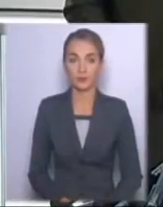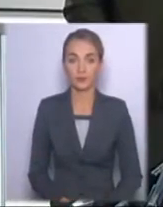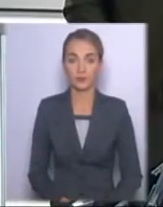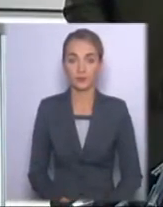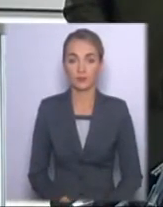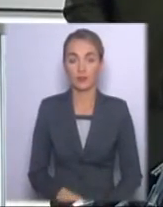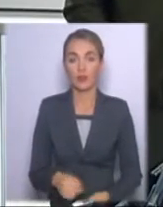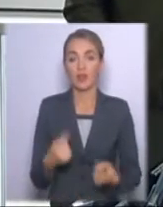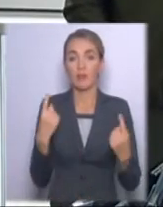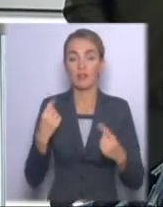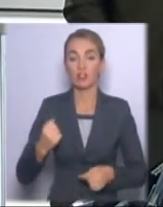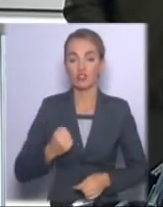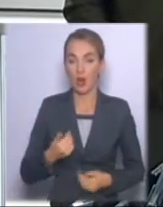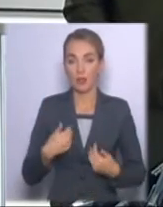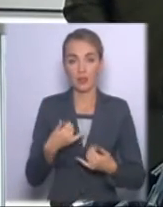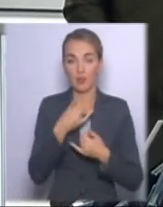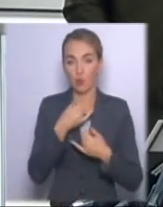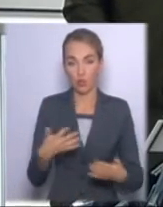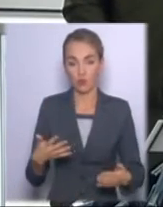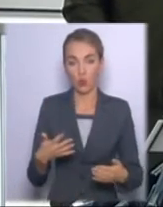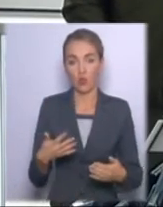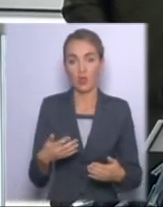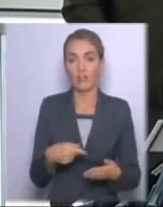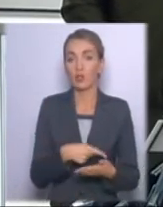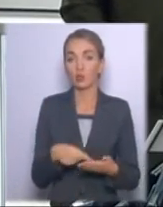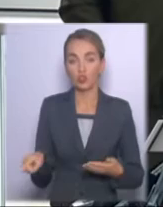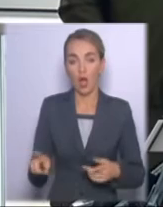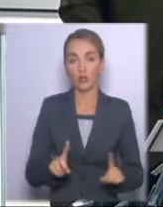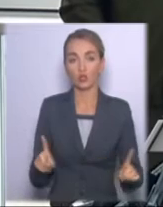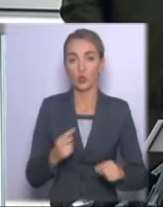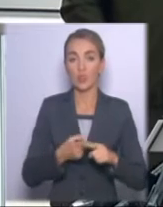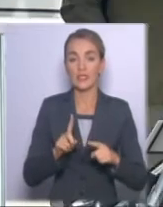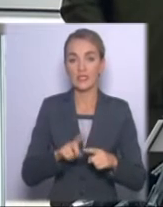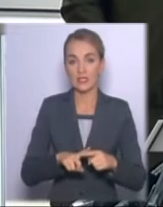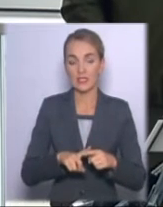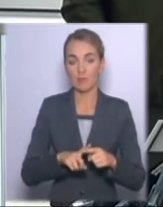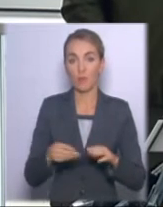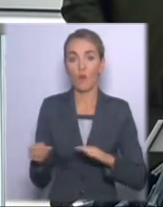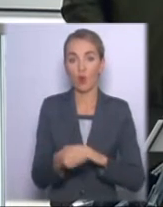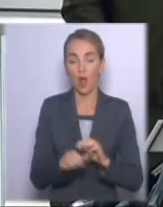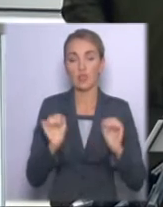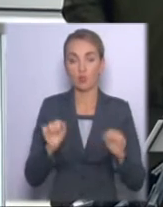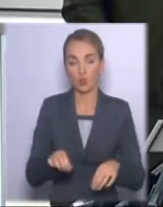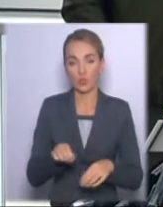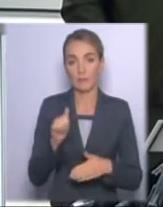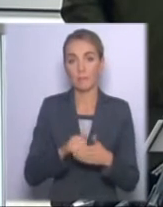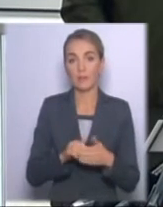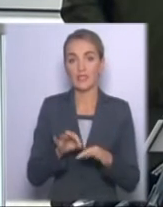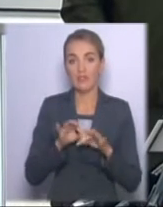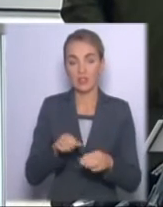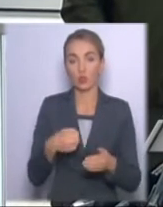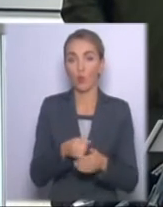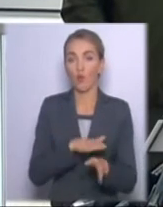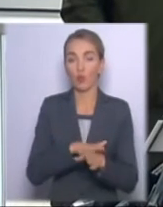На превеликий жаль, ми не можемо виключати, що ці провокації можуть призвести до